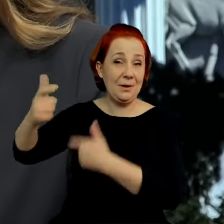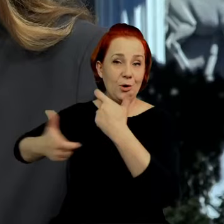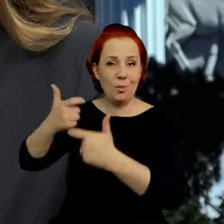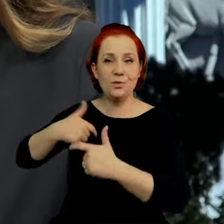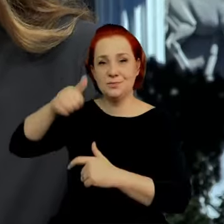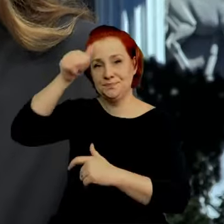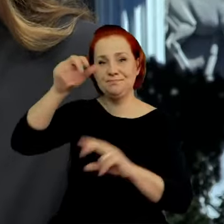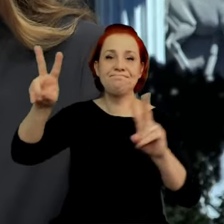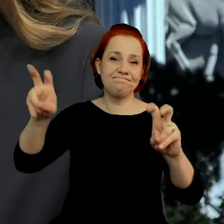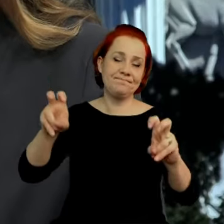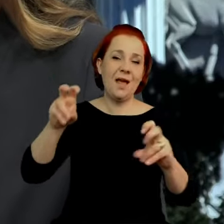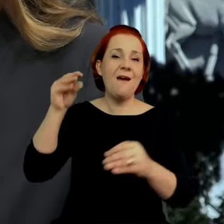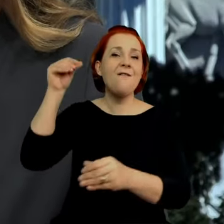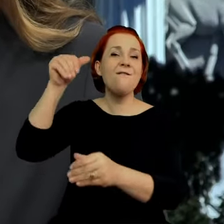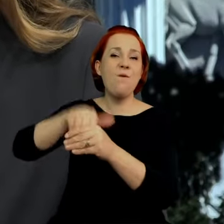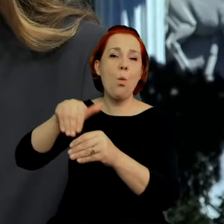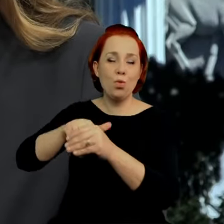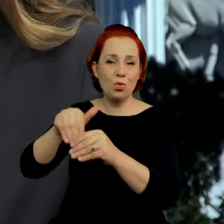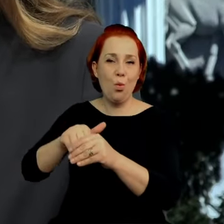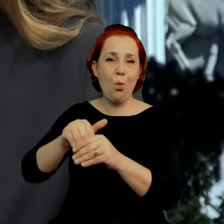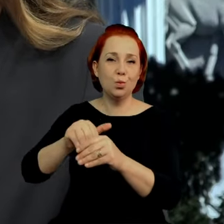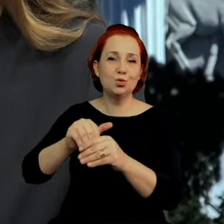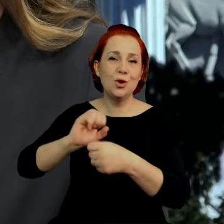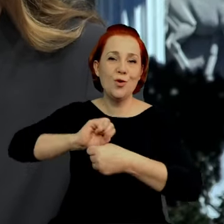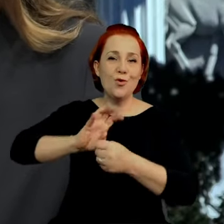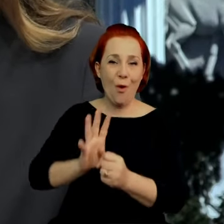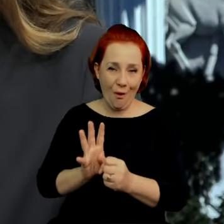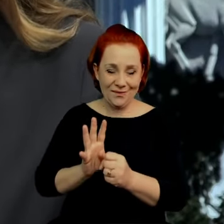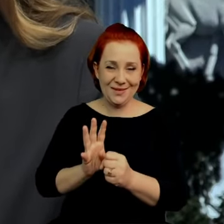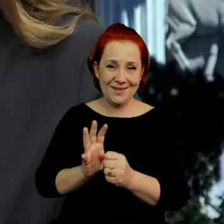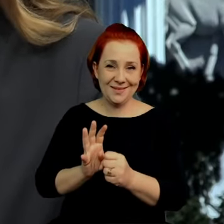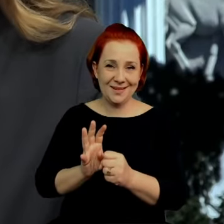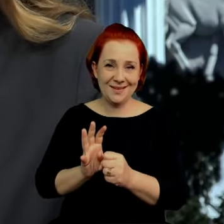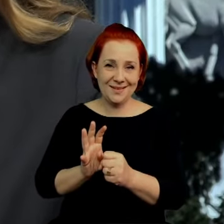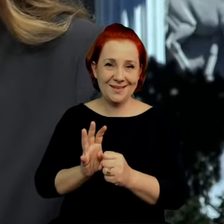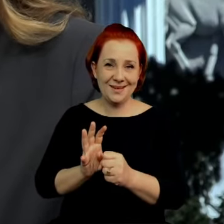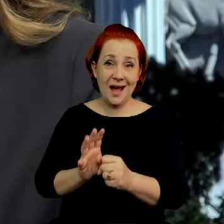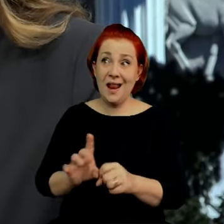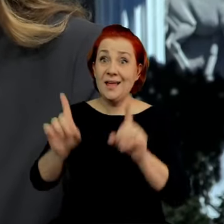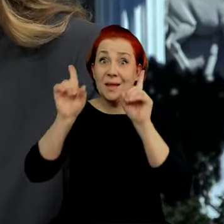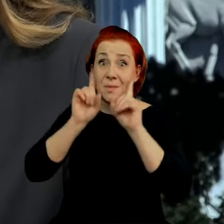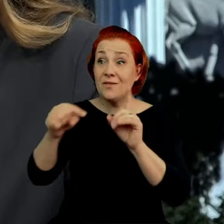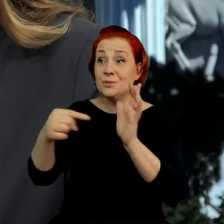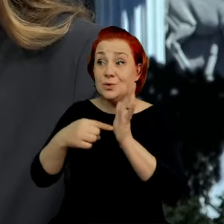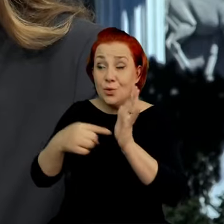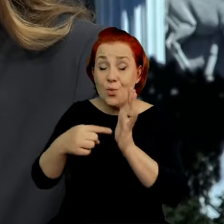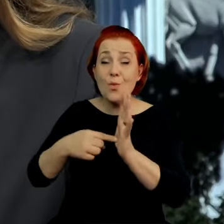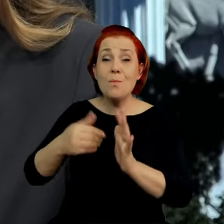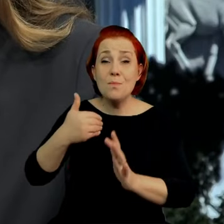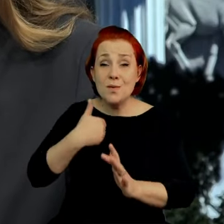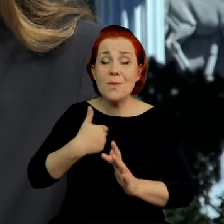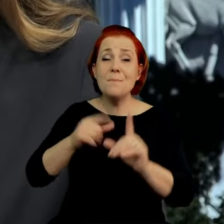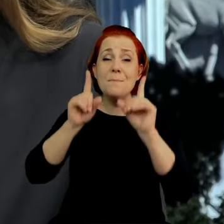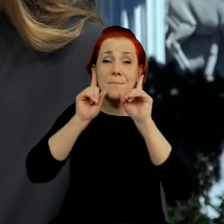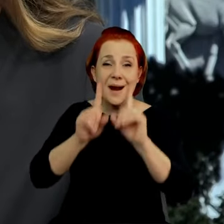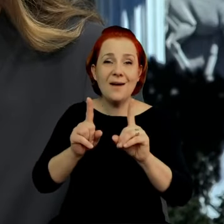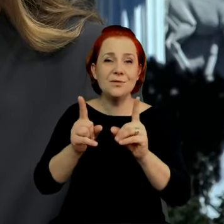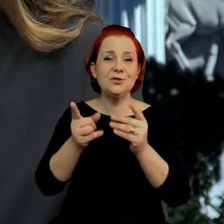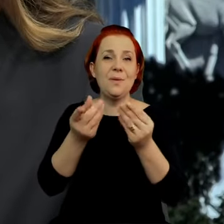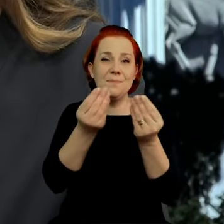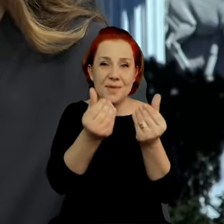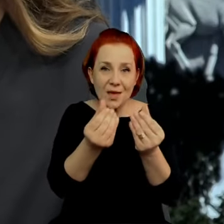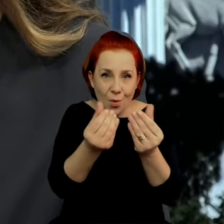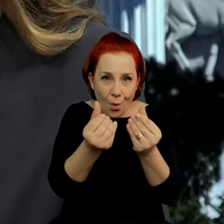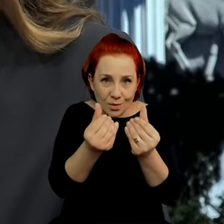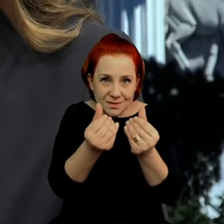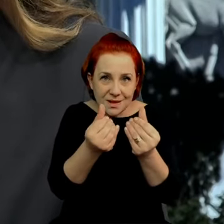covidowy, tylko tego, żeby to naprawdę były pieniądze, żeby to były rzetelne fundusze, które pracują w dobrym